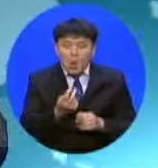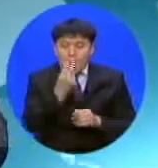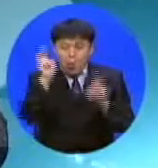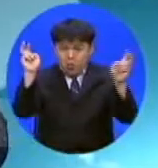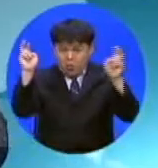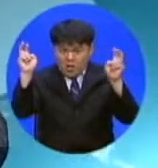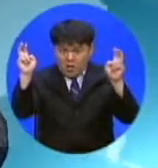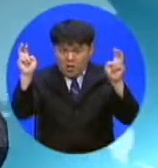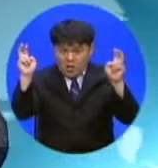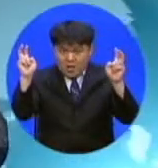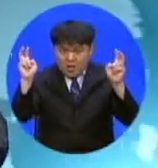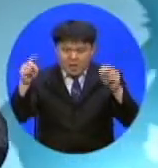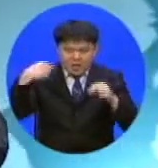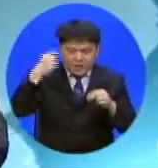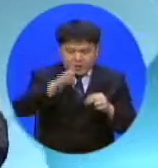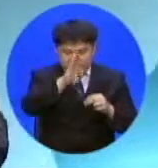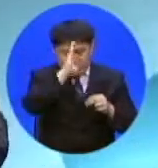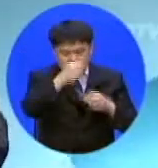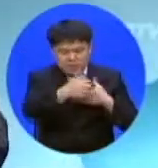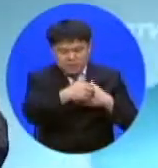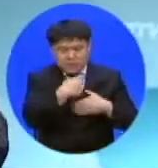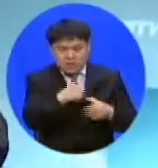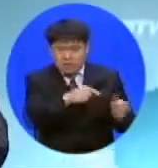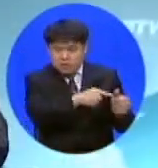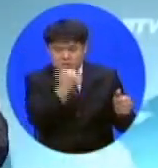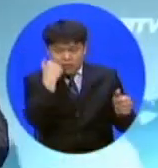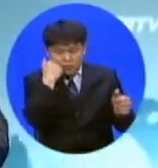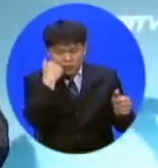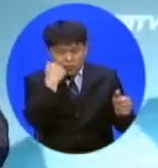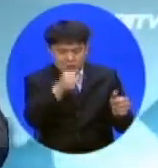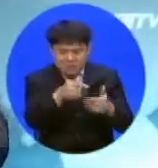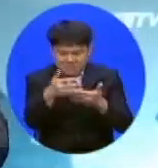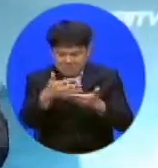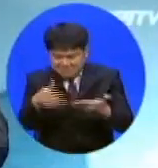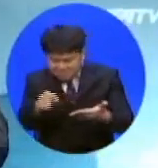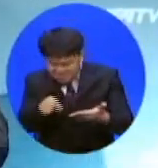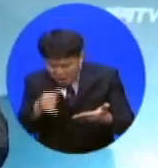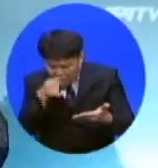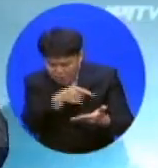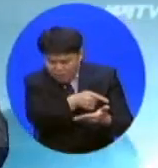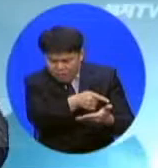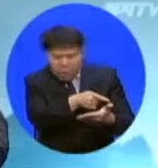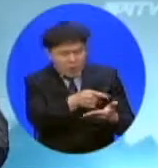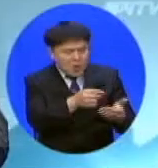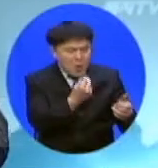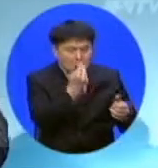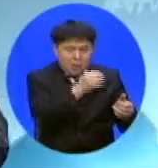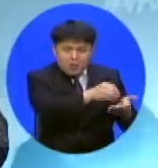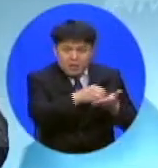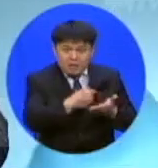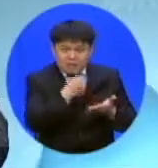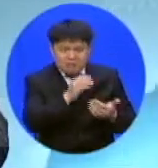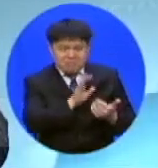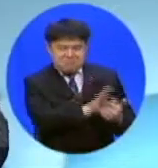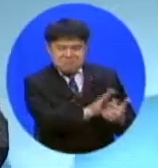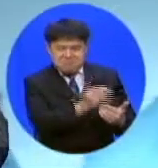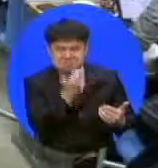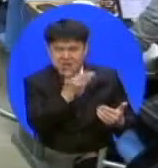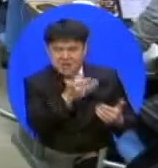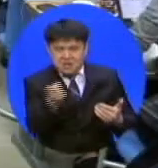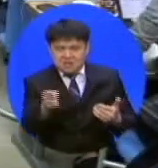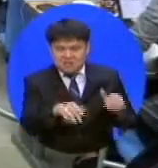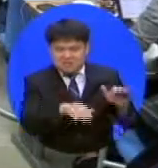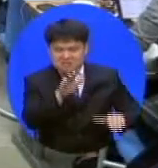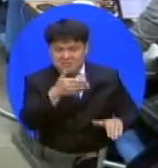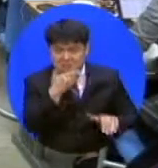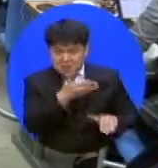보험사가 정신과 진료를 받은 그 기록만 있더라도 보험 가입에 있어서 여러 가지 차별을 둘 수가 있었습니다.